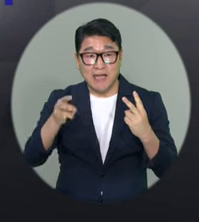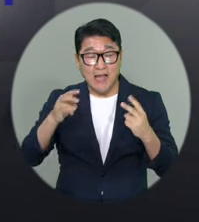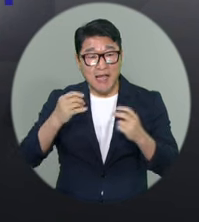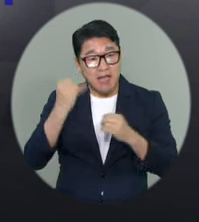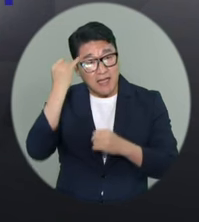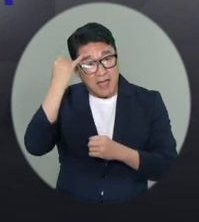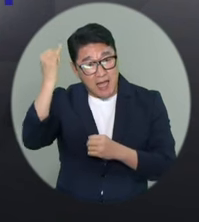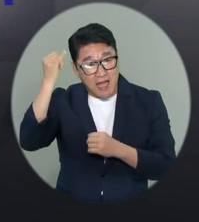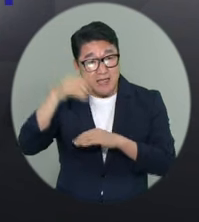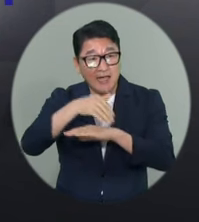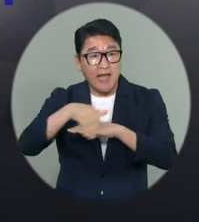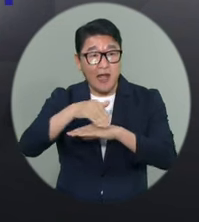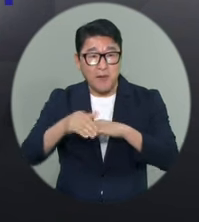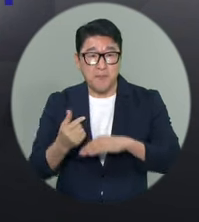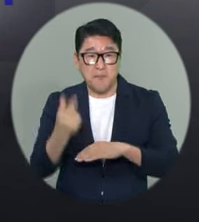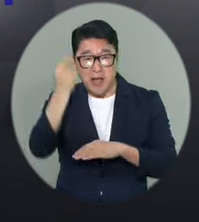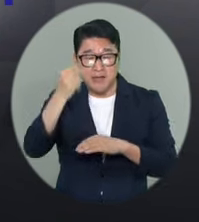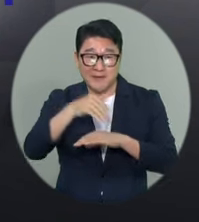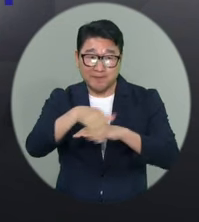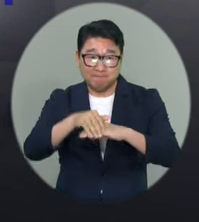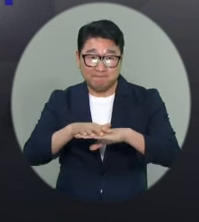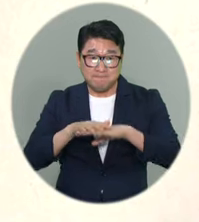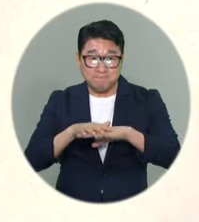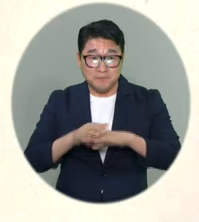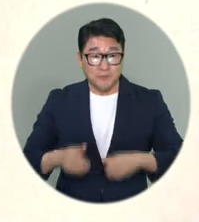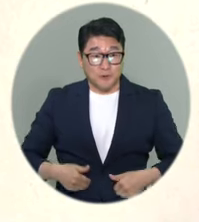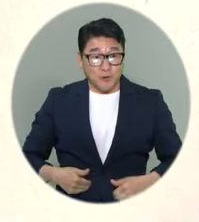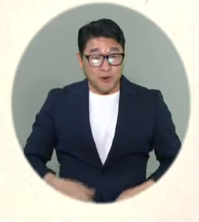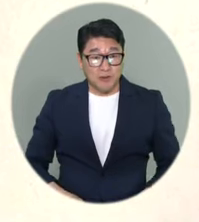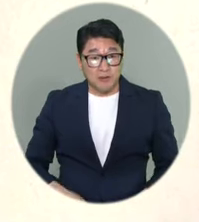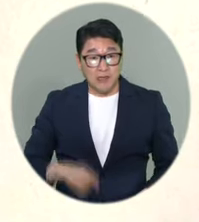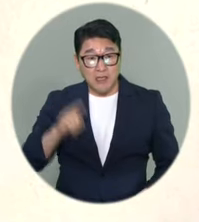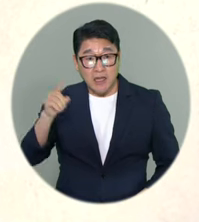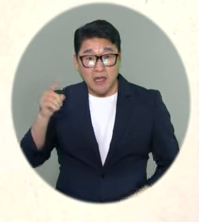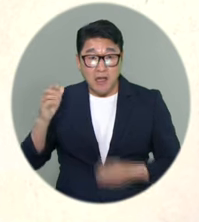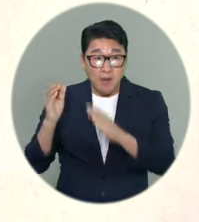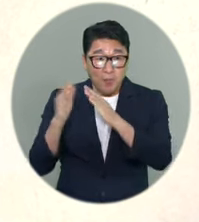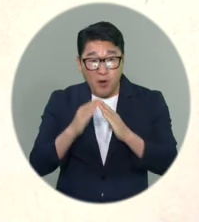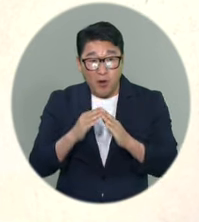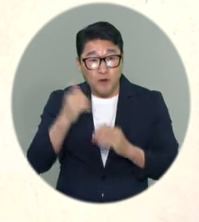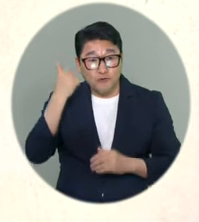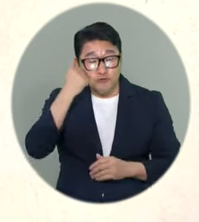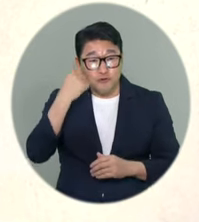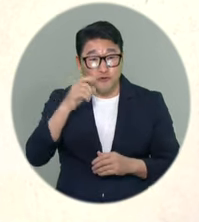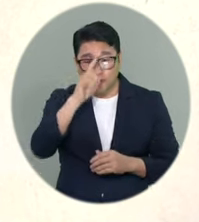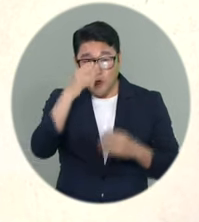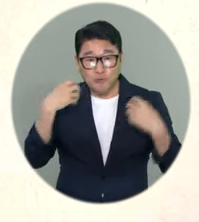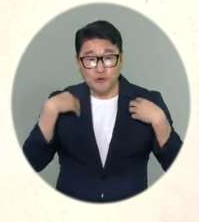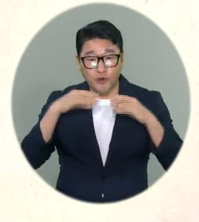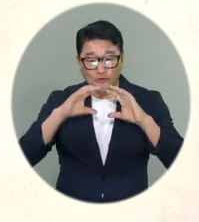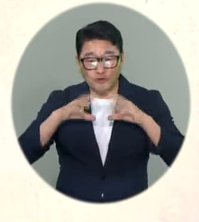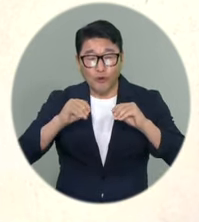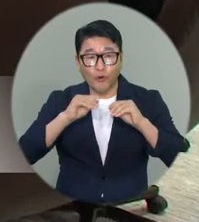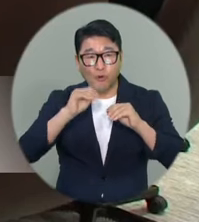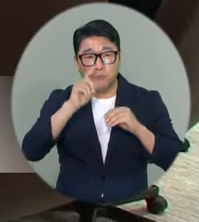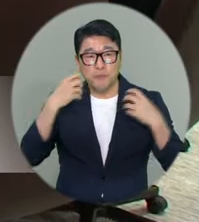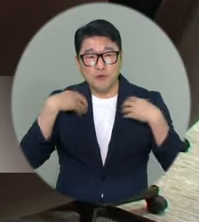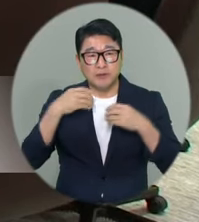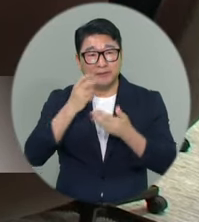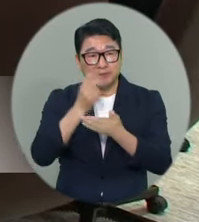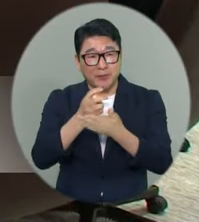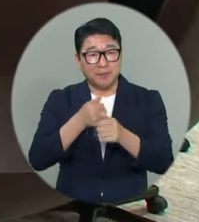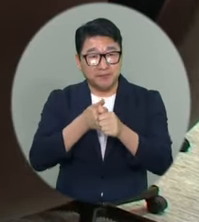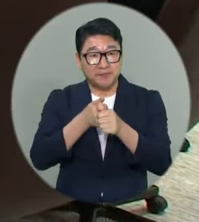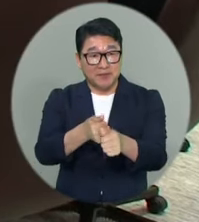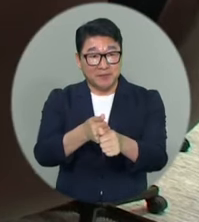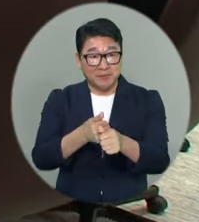2단계 개발계획을 좀 하루속히 수립해서. 입지 문제는 전적으로 소관부처인 국토교통부의 방침에